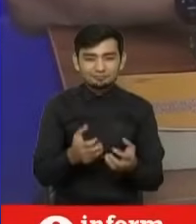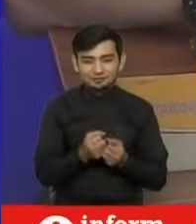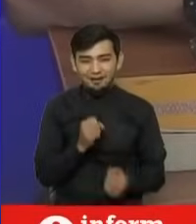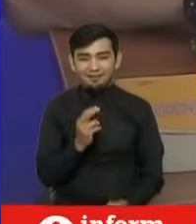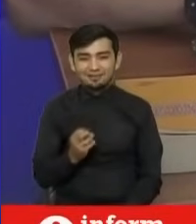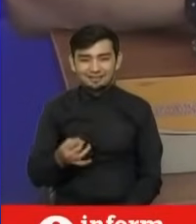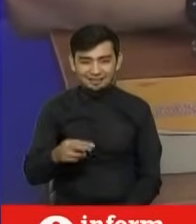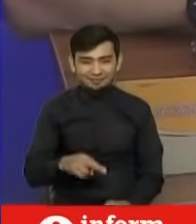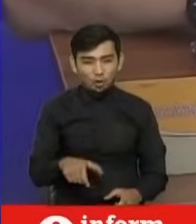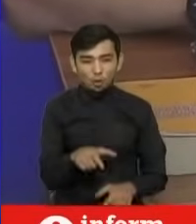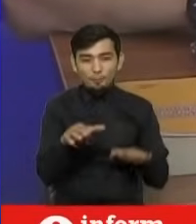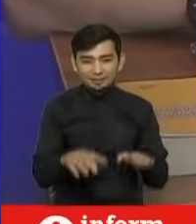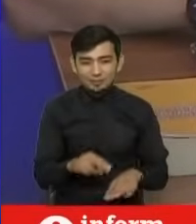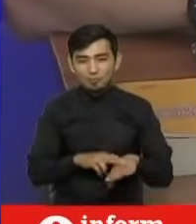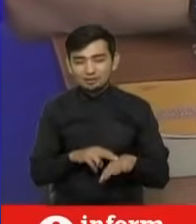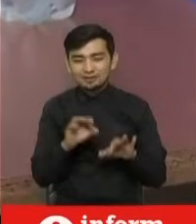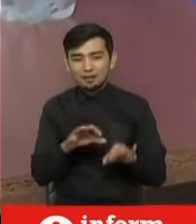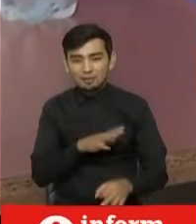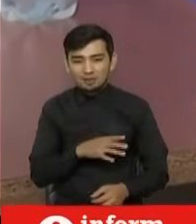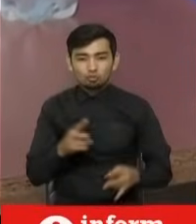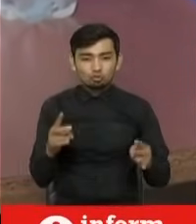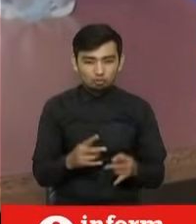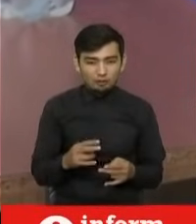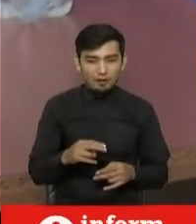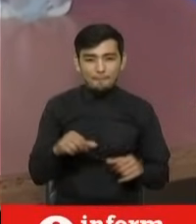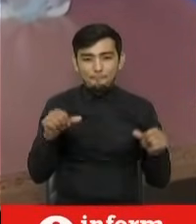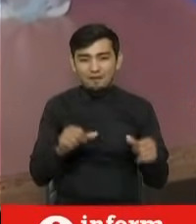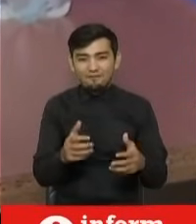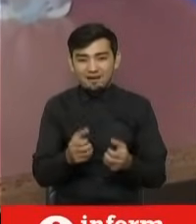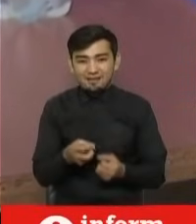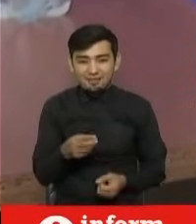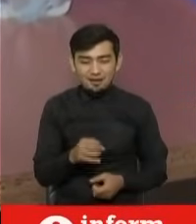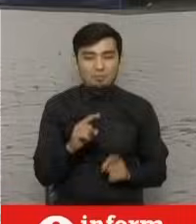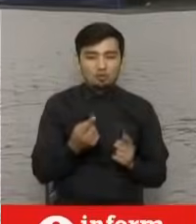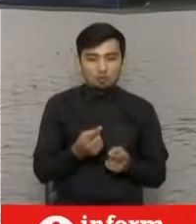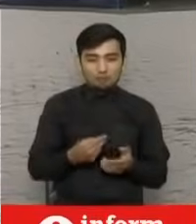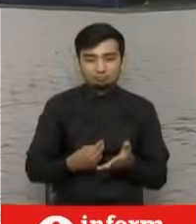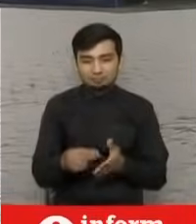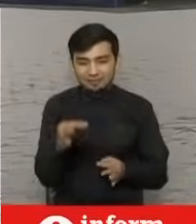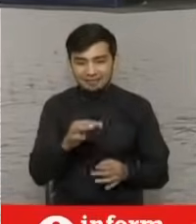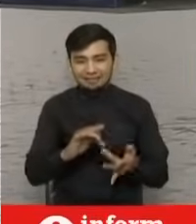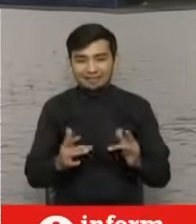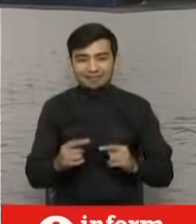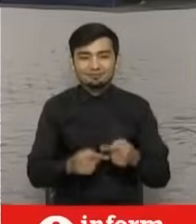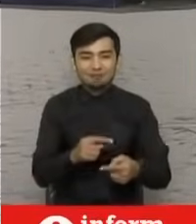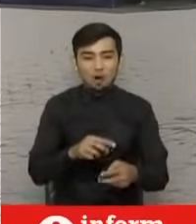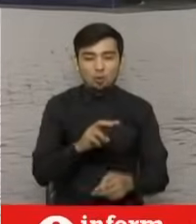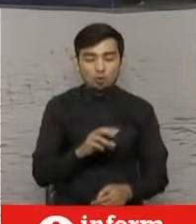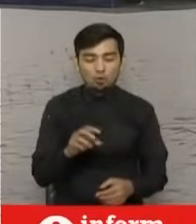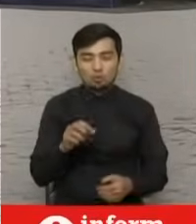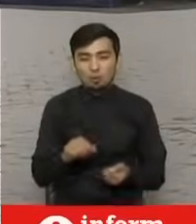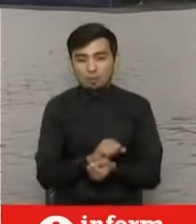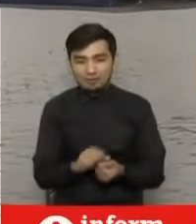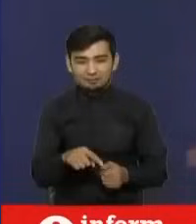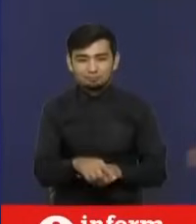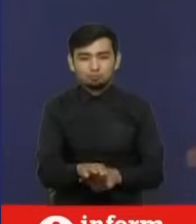полицейские напомнили Что нужно для получения ди удостоверения и почему приобретённый через интернет документ может оказаться